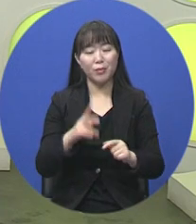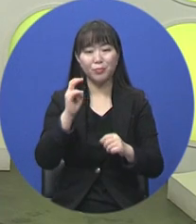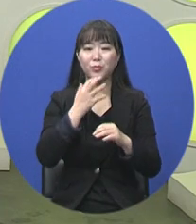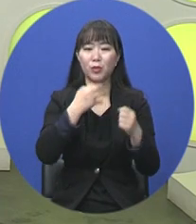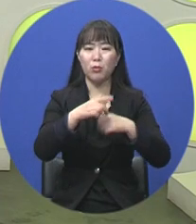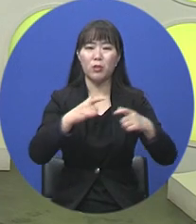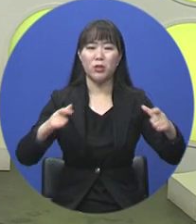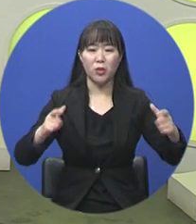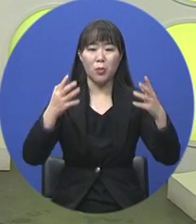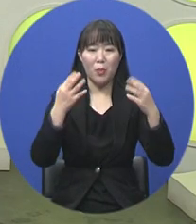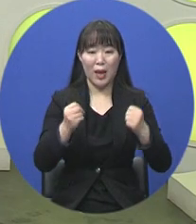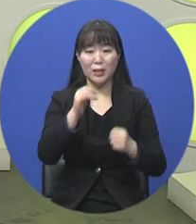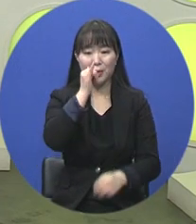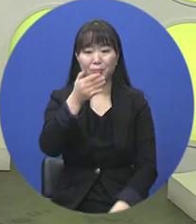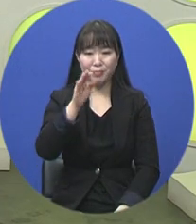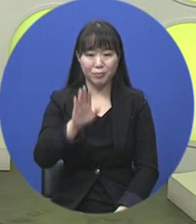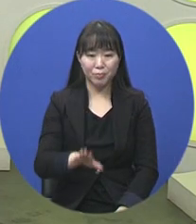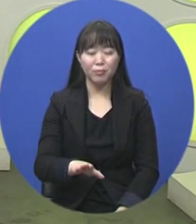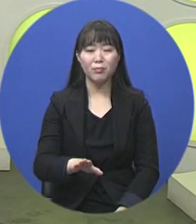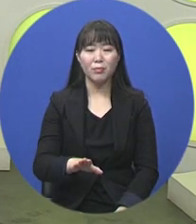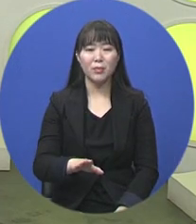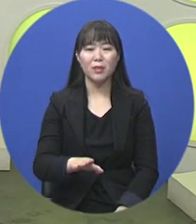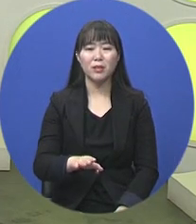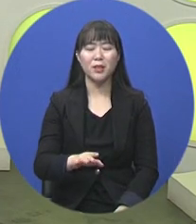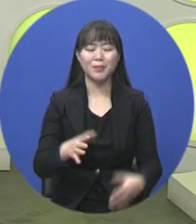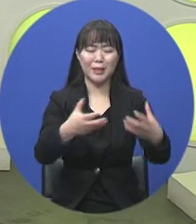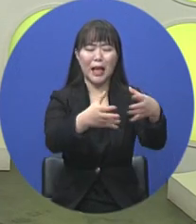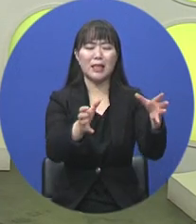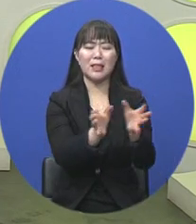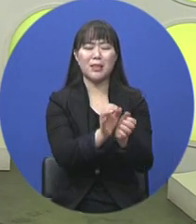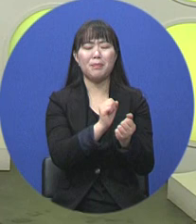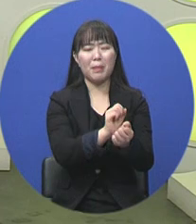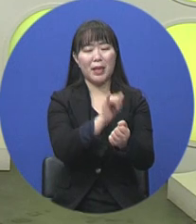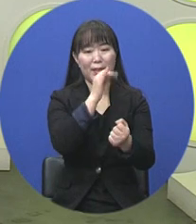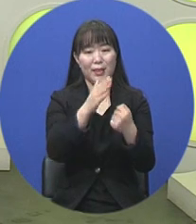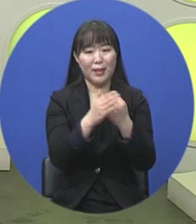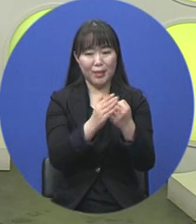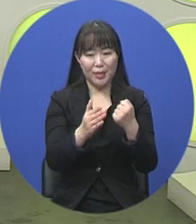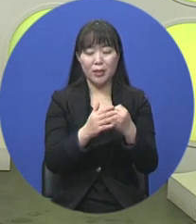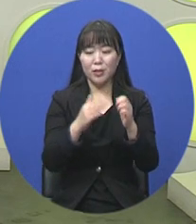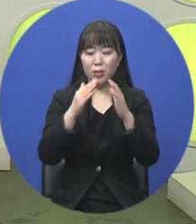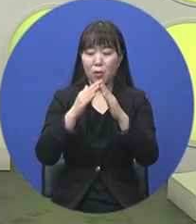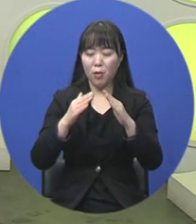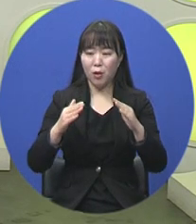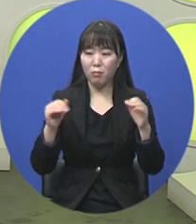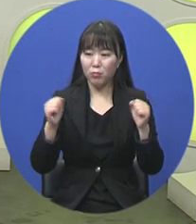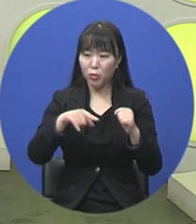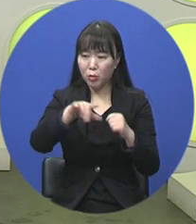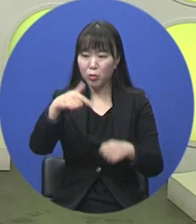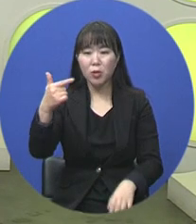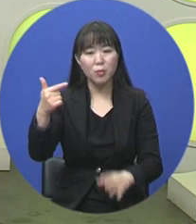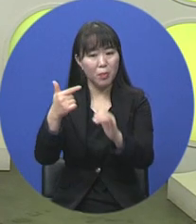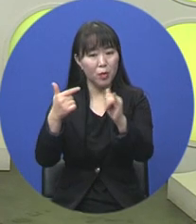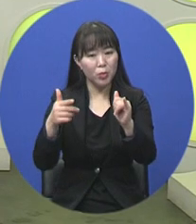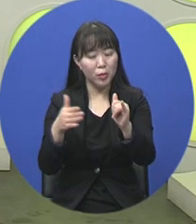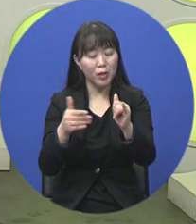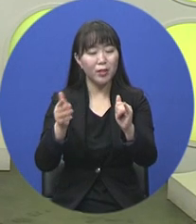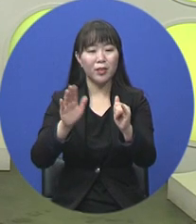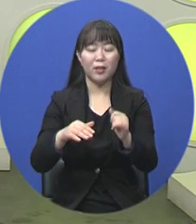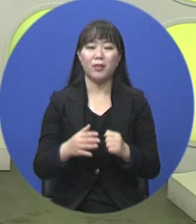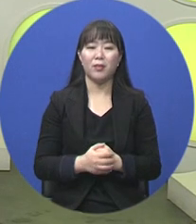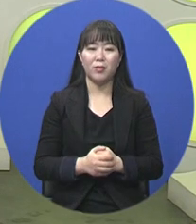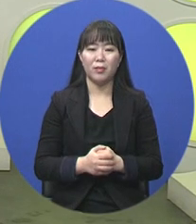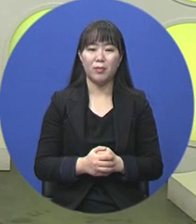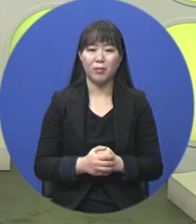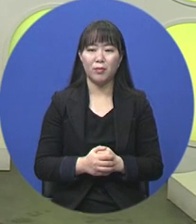토스 보컬에서 많이 나오기도 했지만 예 그 단체로 나와서 그래요 그래요 오늘은 이 펄럭 또 여러분이 이렇게 나와 또 많은 4